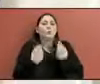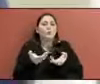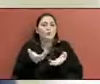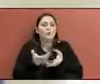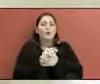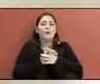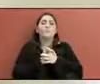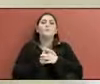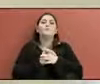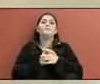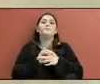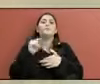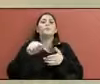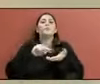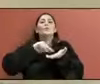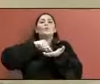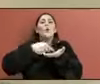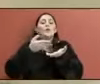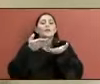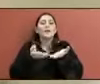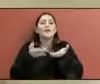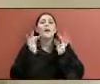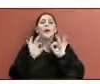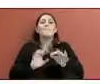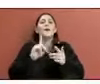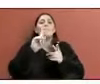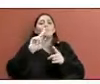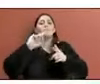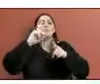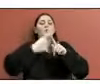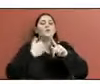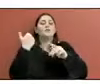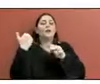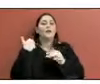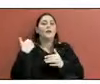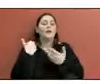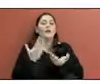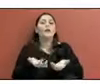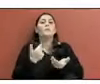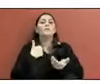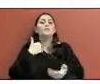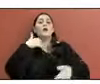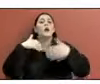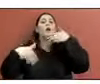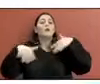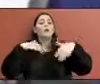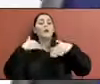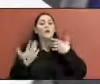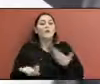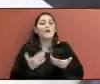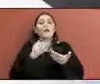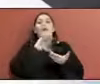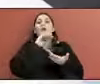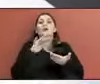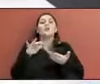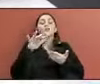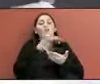noktada hemen bir proje gerçekleştirdik ve dedik ki biz engellilerin ve